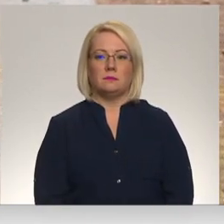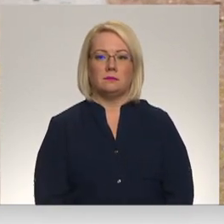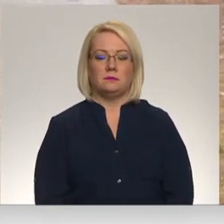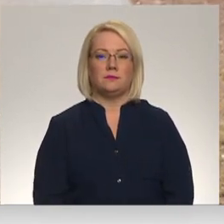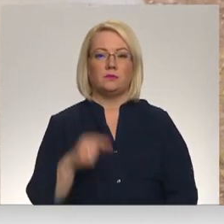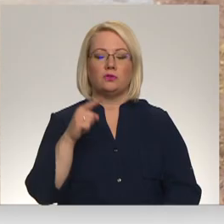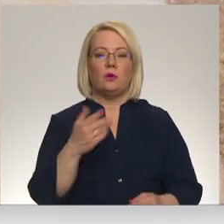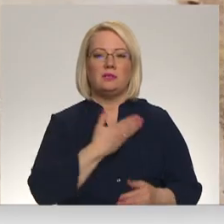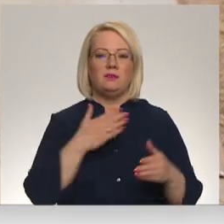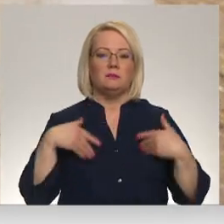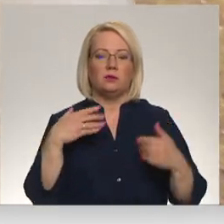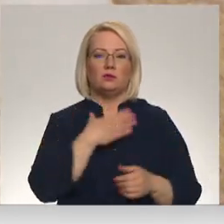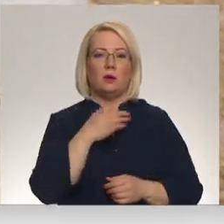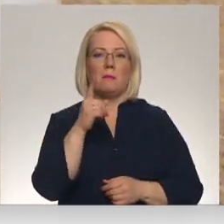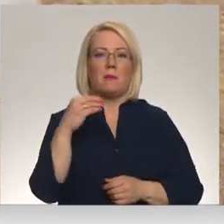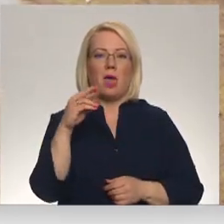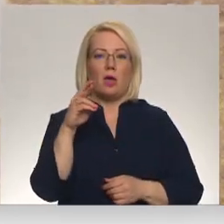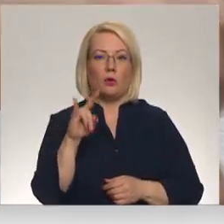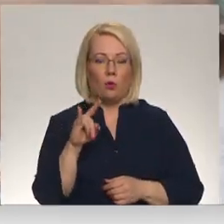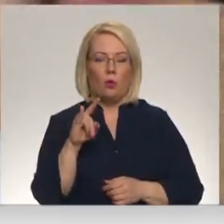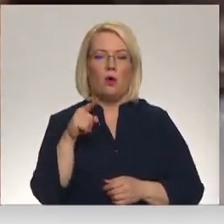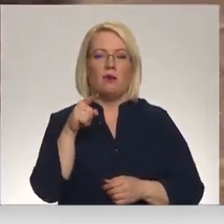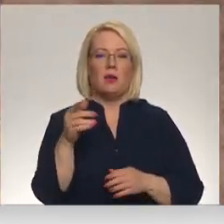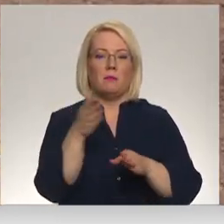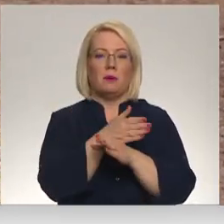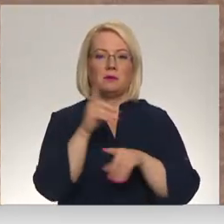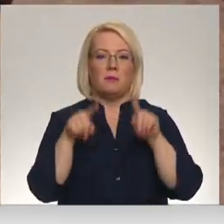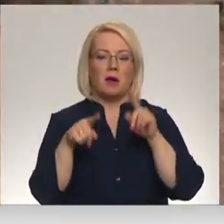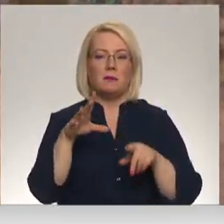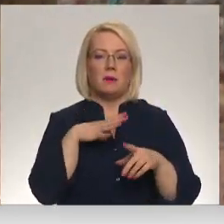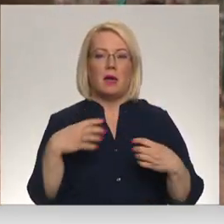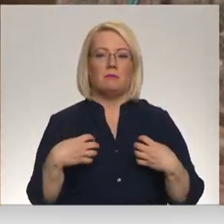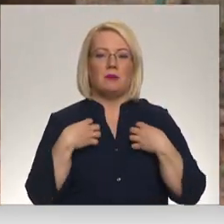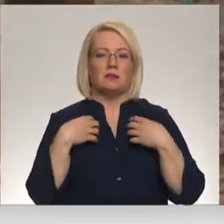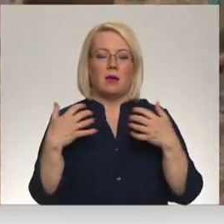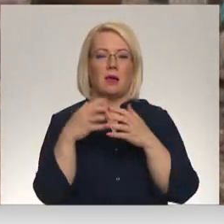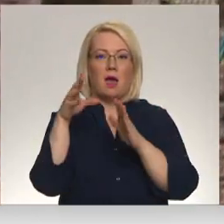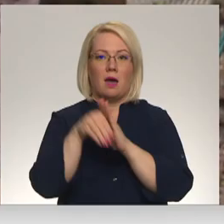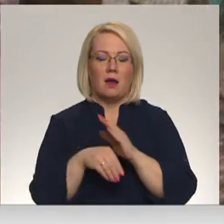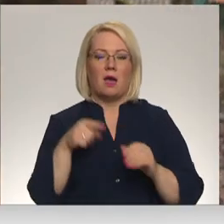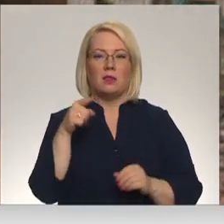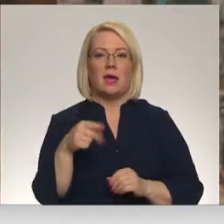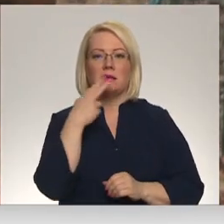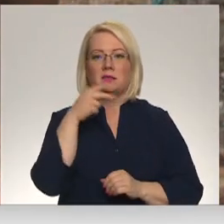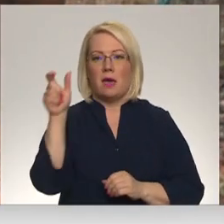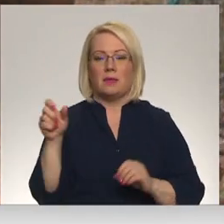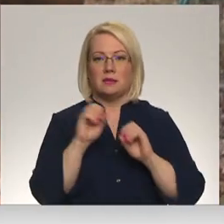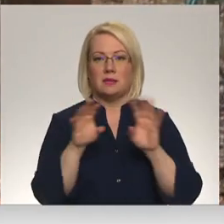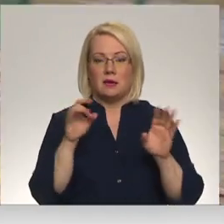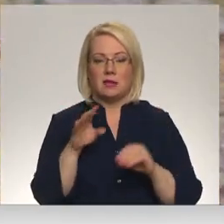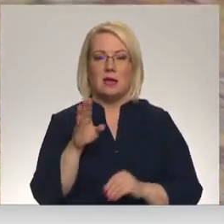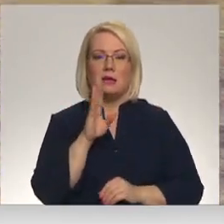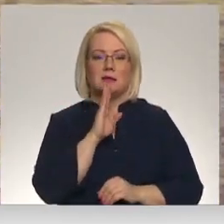Šo dzīves priecīgo suni sauc Peru. Par to, ka vēl pirms pāris dienām piedzīvotas kara briesmas, apliecina vien saimnieču stāsti. Tatjana ar